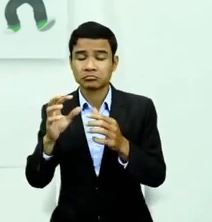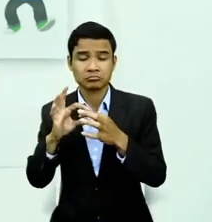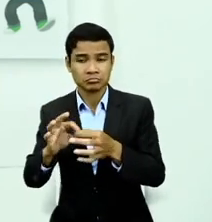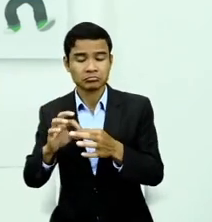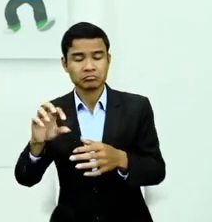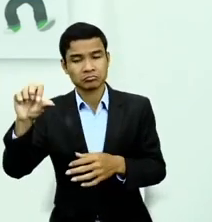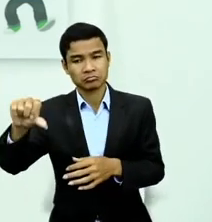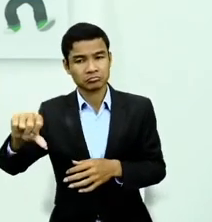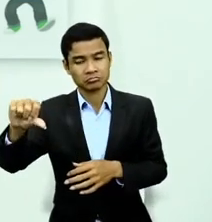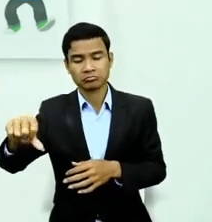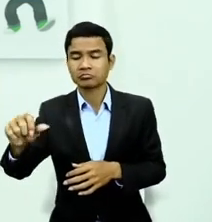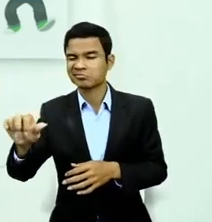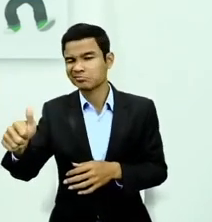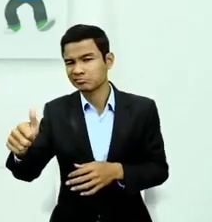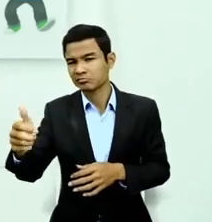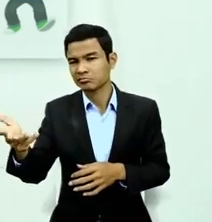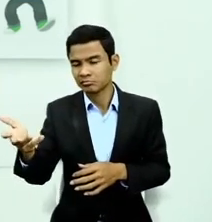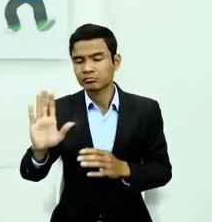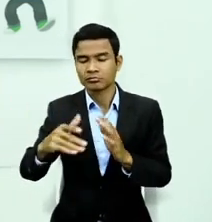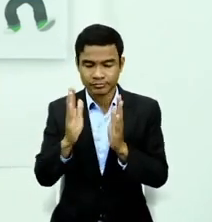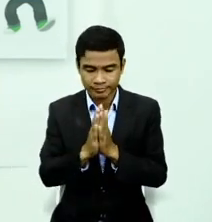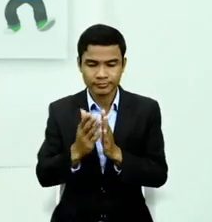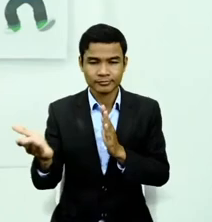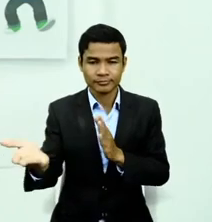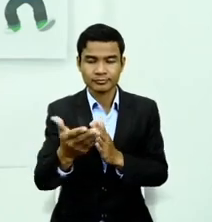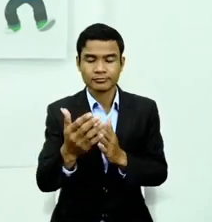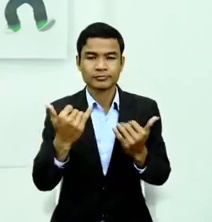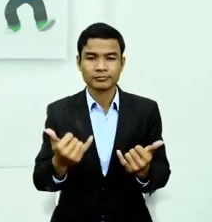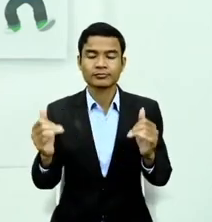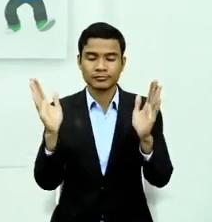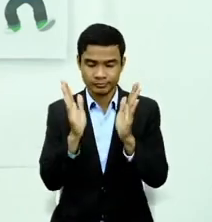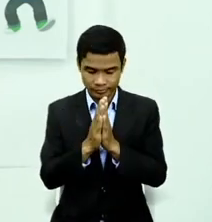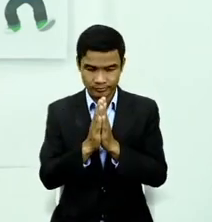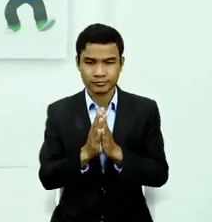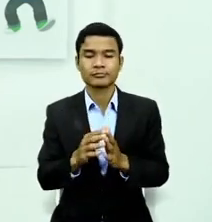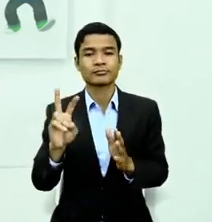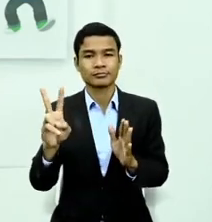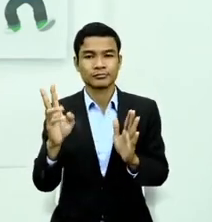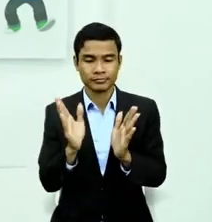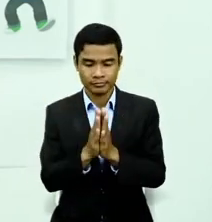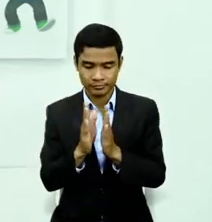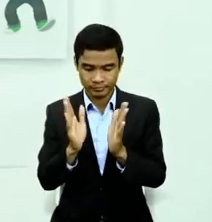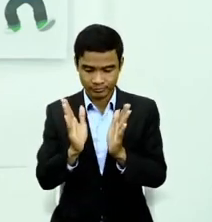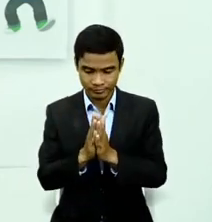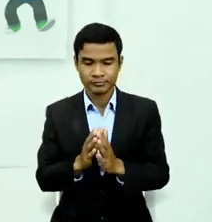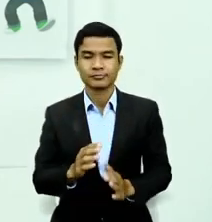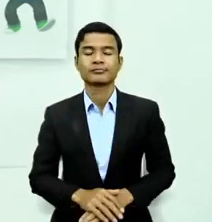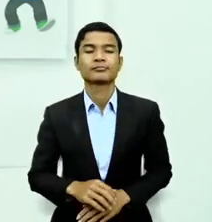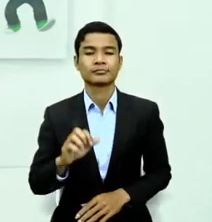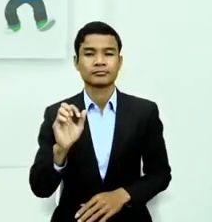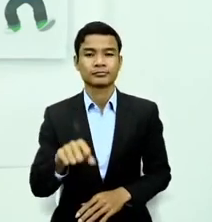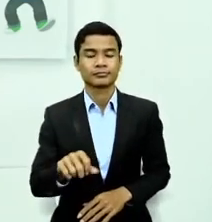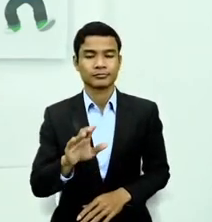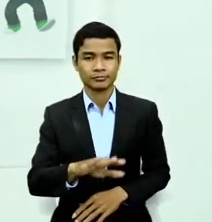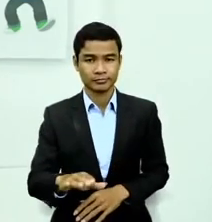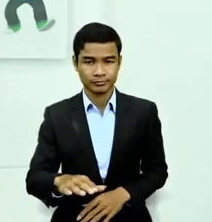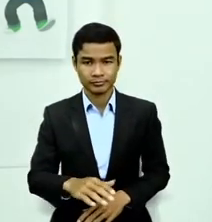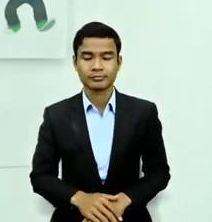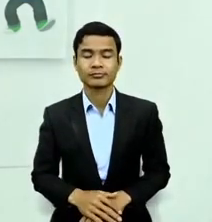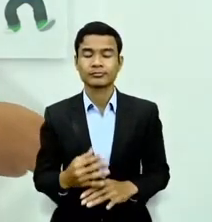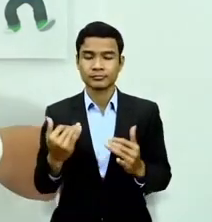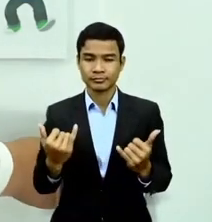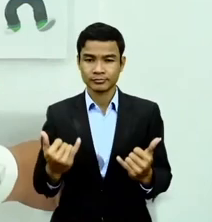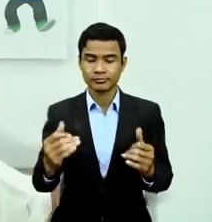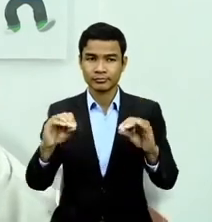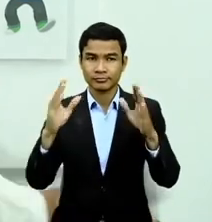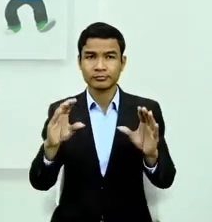mến lõ phong tài ở con ta ấy lấy con tiệt đầy mùi chà hót tiệt đầy pi chà lấy nên nẹt cầu